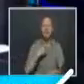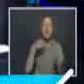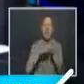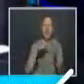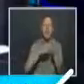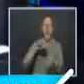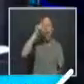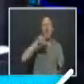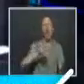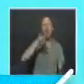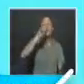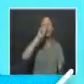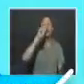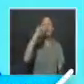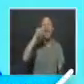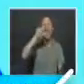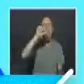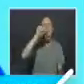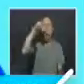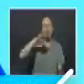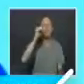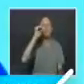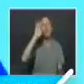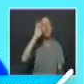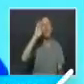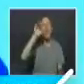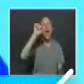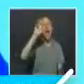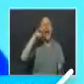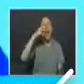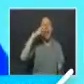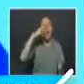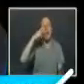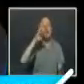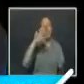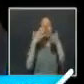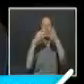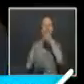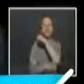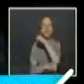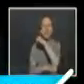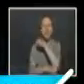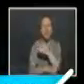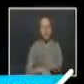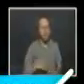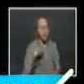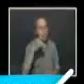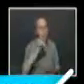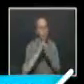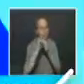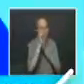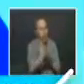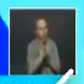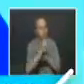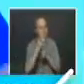ליאון הבובה של אריה דרי צריך 6 סגנים. כדי ש... כדי שיהיה את מי לשמן ואת מי